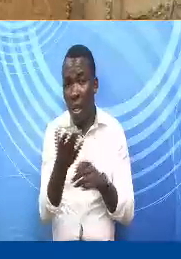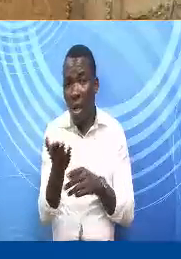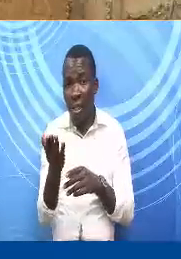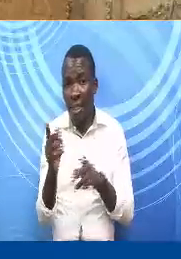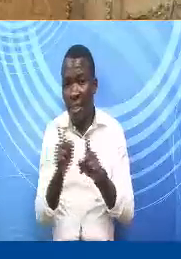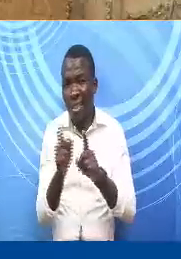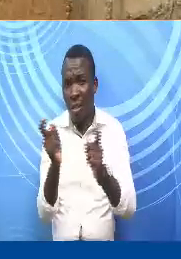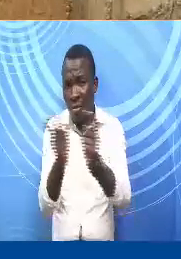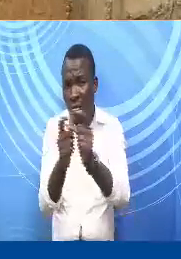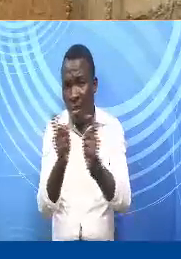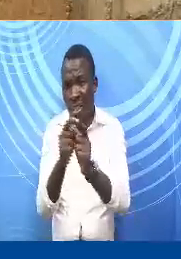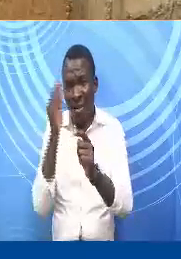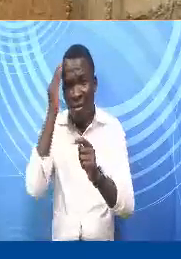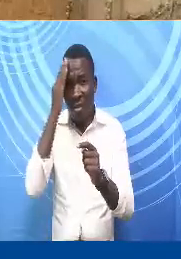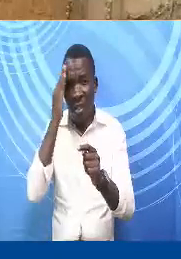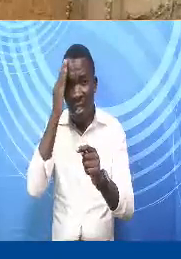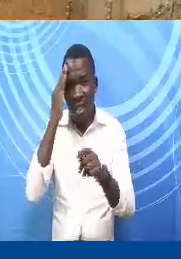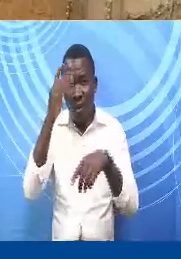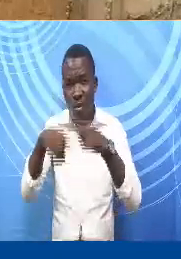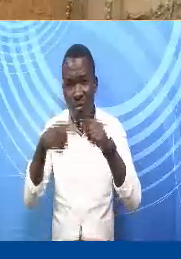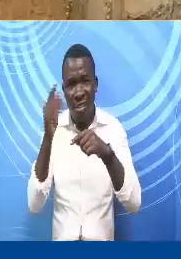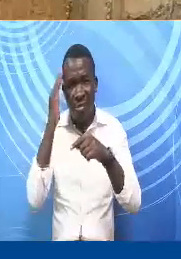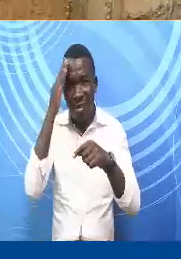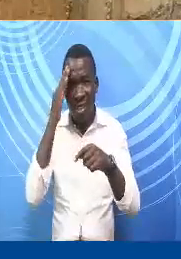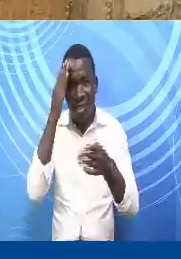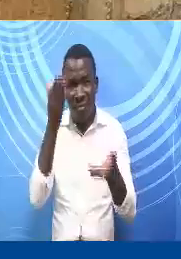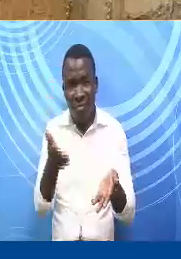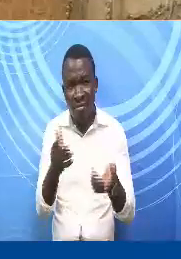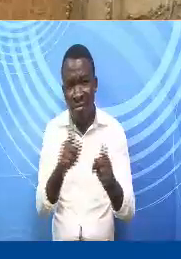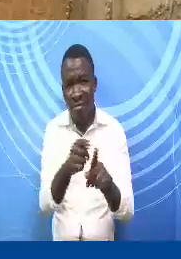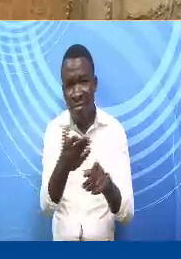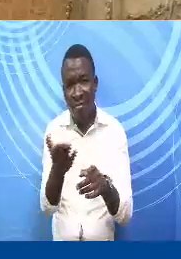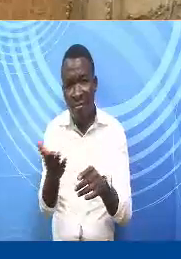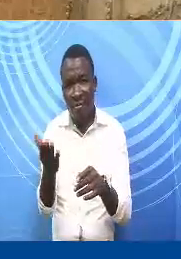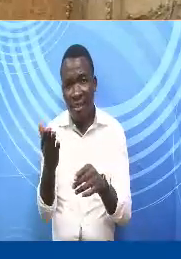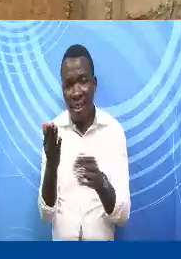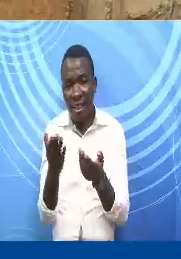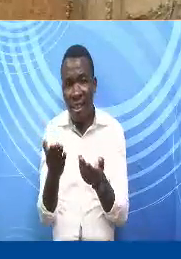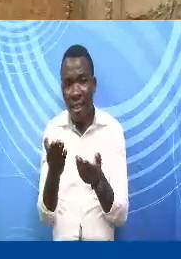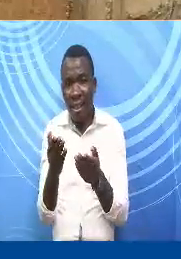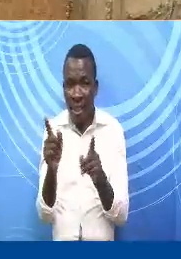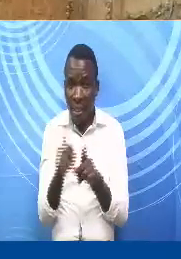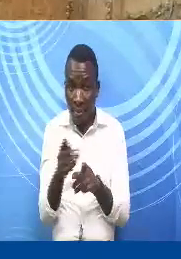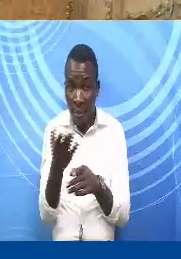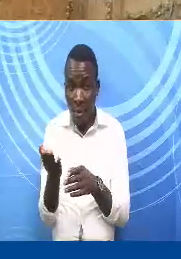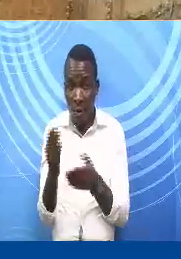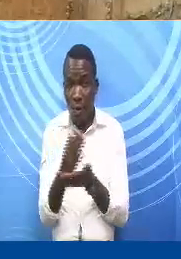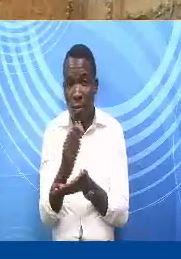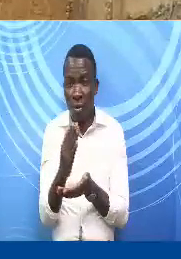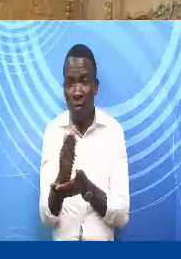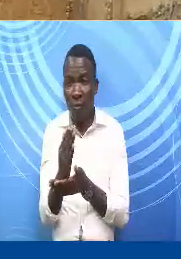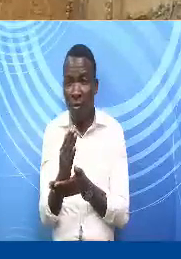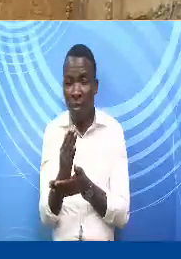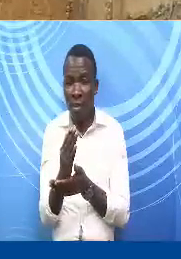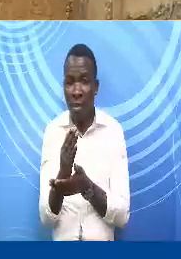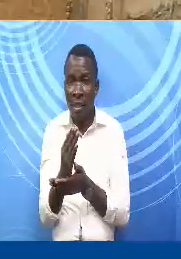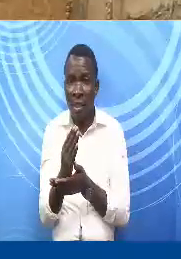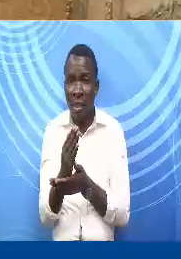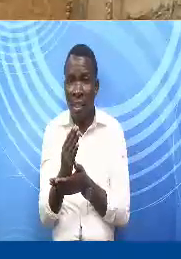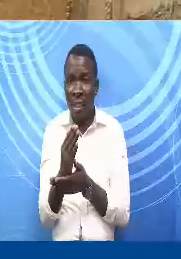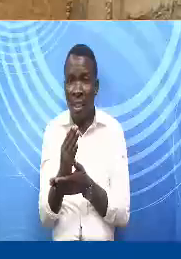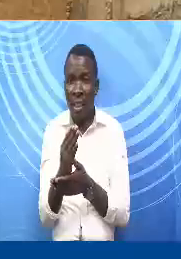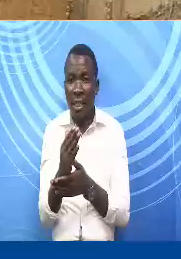sitateza cyo gukomeza kuntoteza ubwo rero nuko nguko bimeze rwose yahawe n'inka